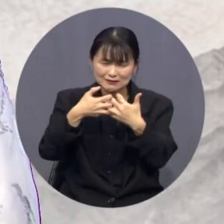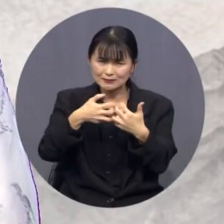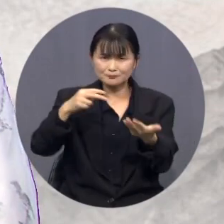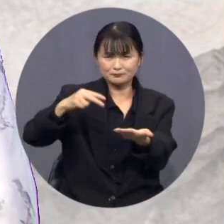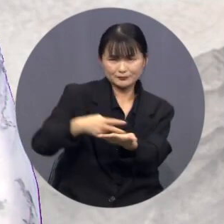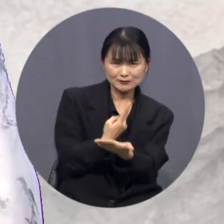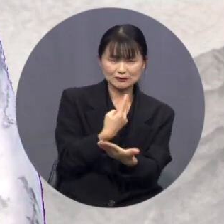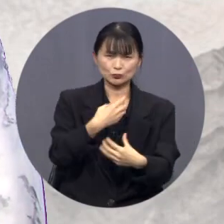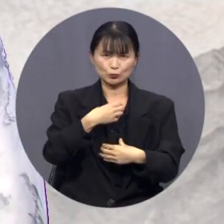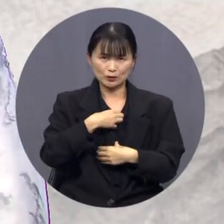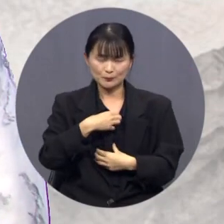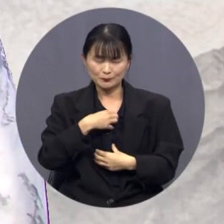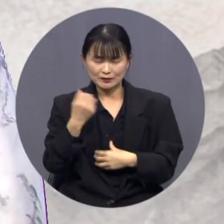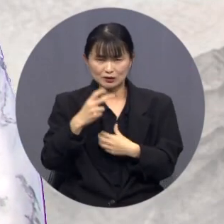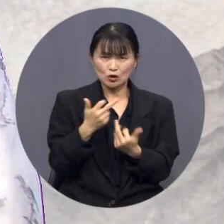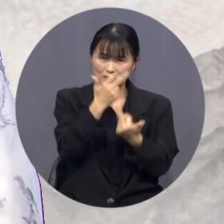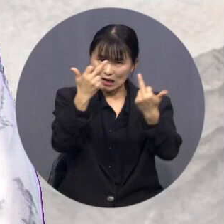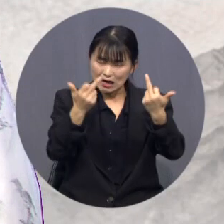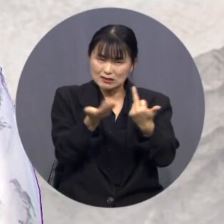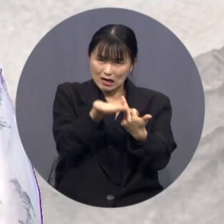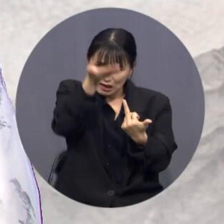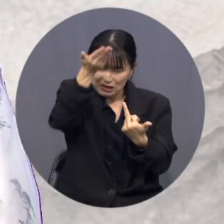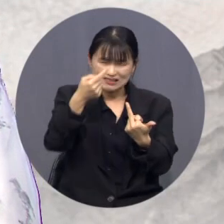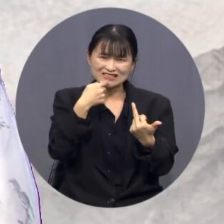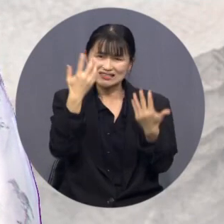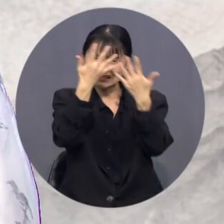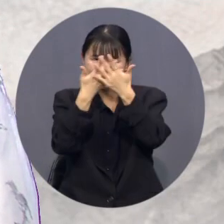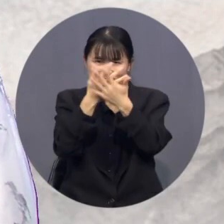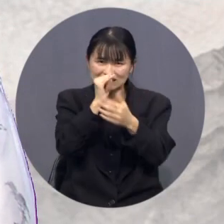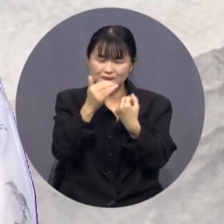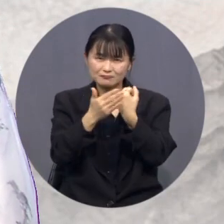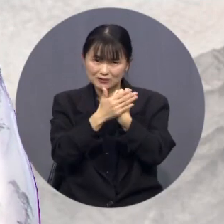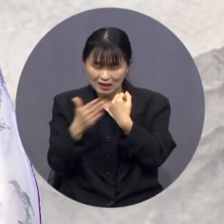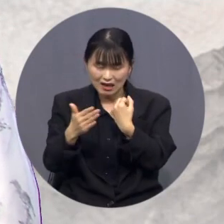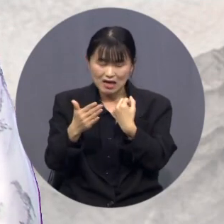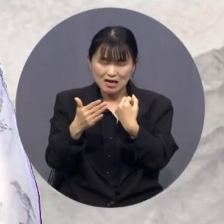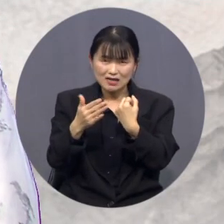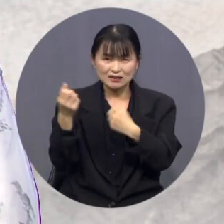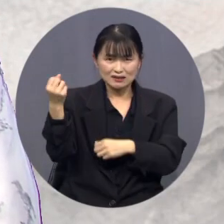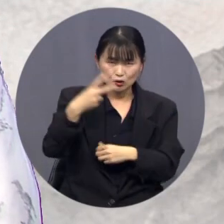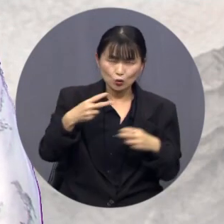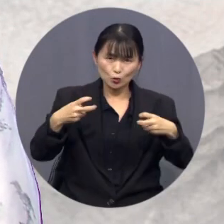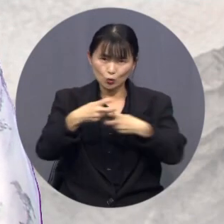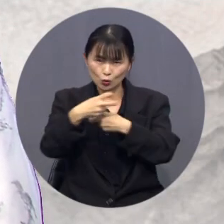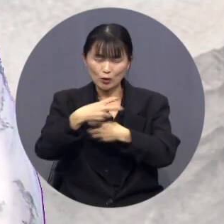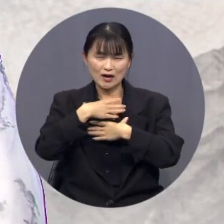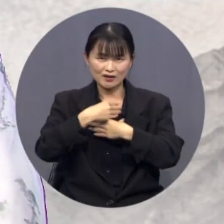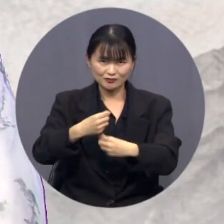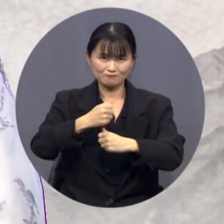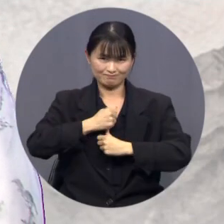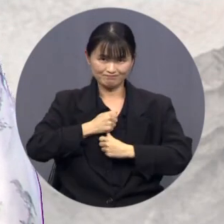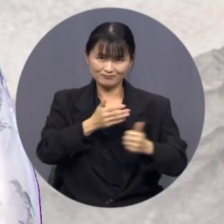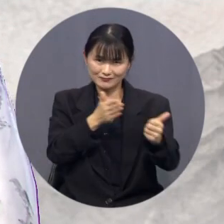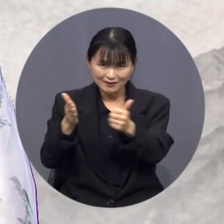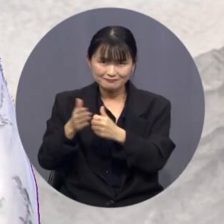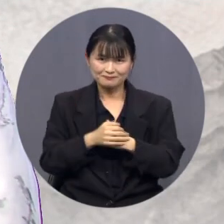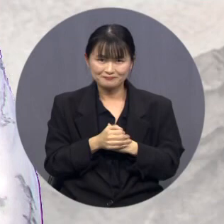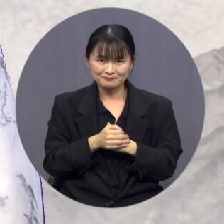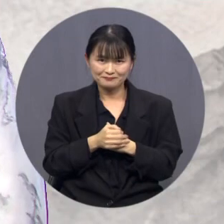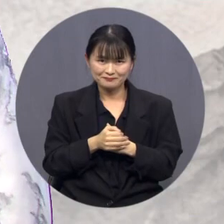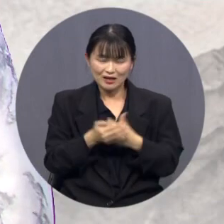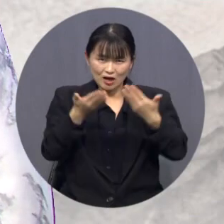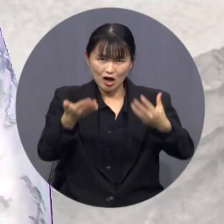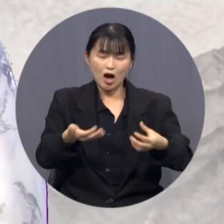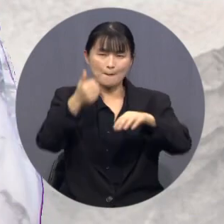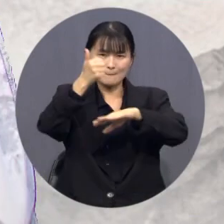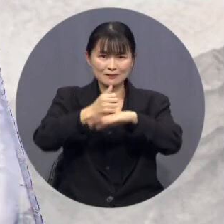예상됩니다 중상관계수 짙게 끼겠습니다 상관 도로에서는 교통안전에 유의하셔야겠습니다 연휴